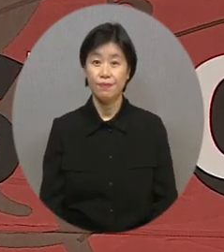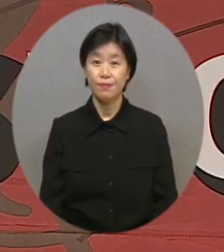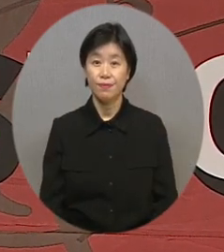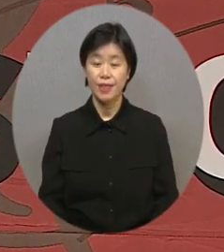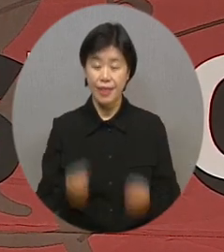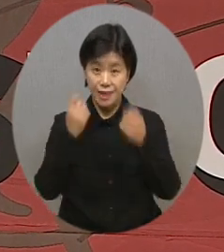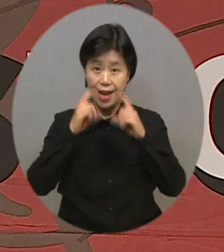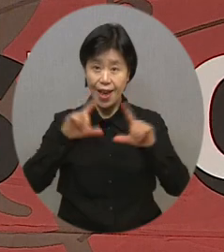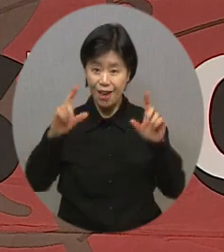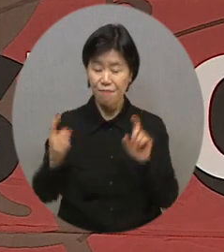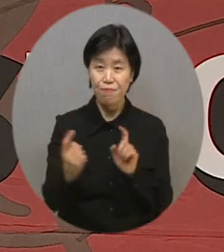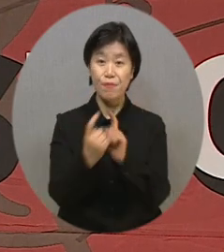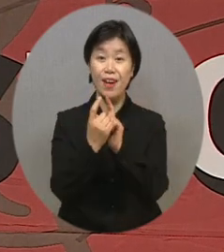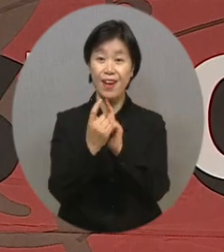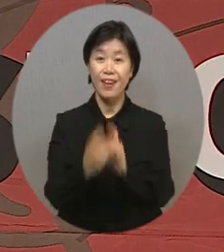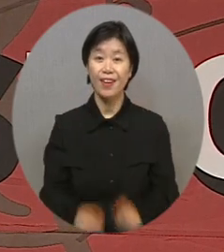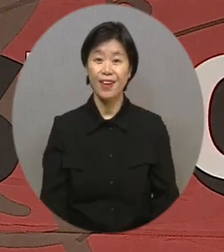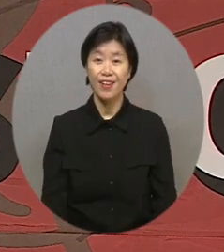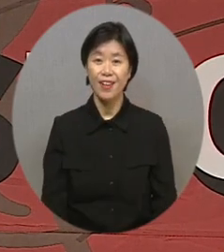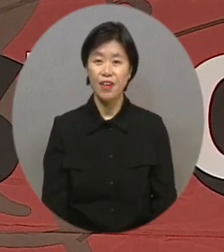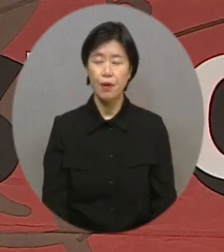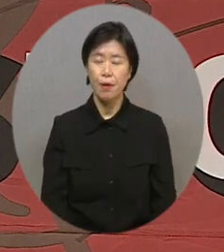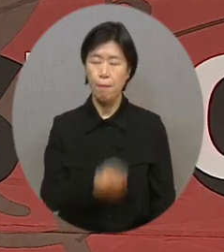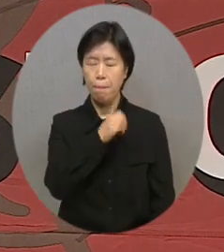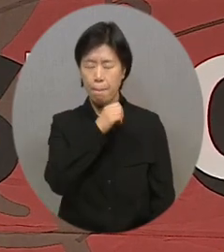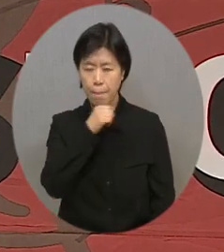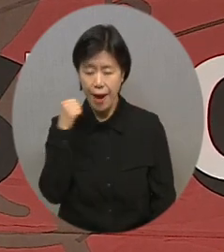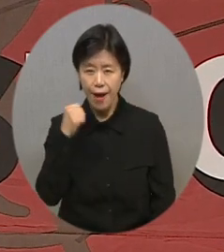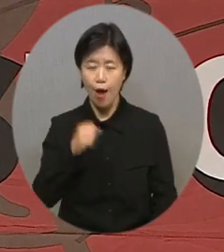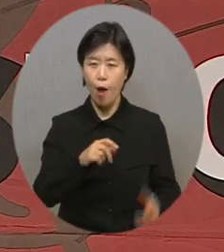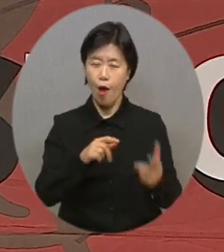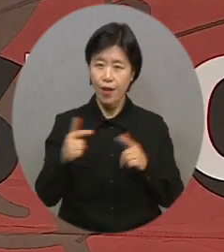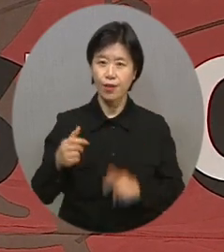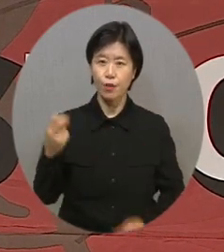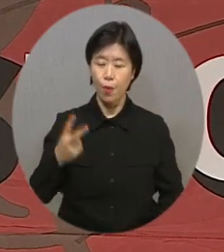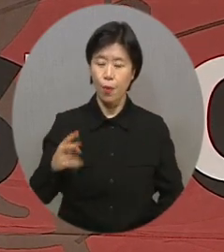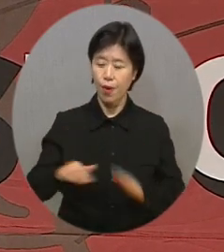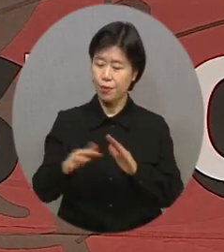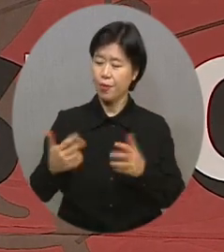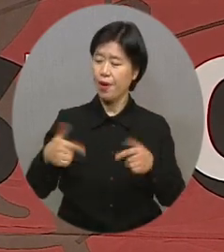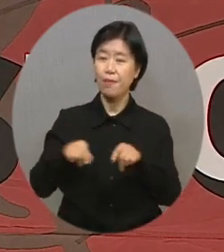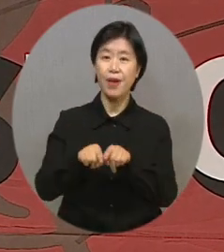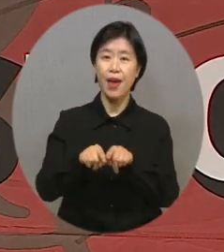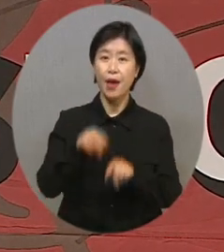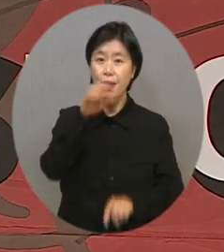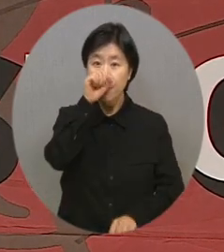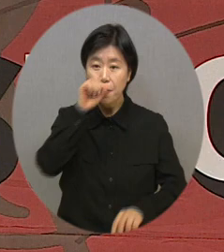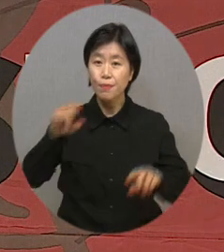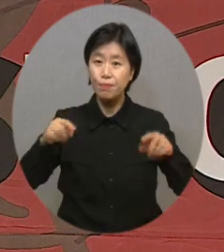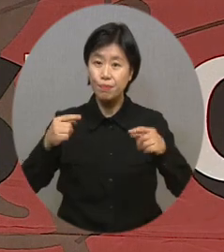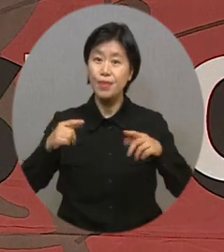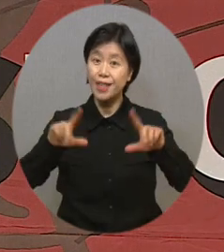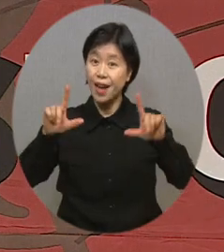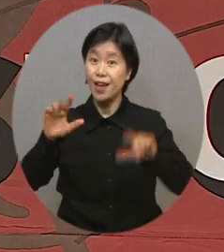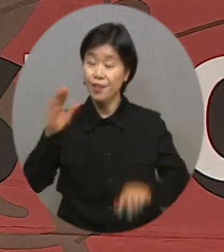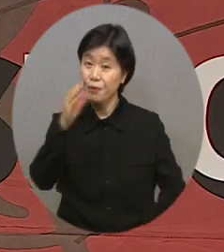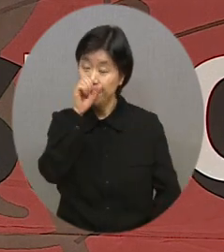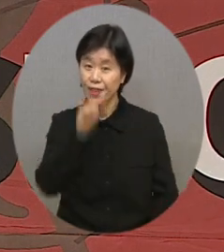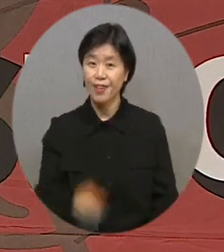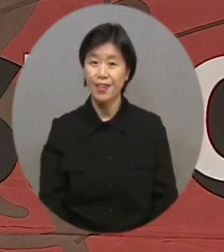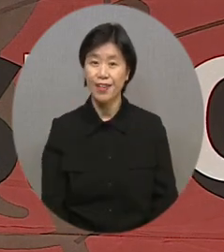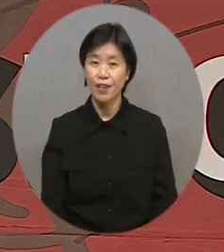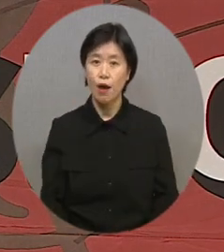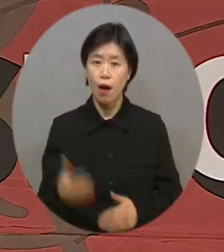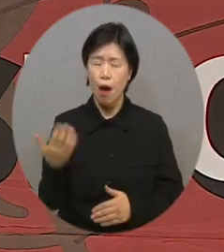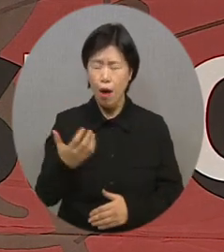새해를 맞이해서 맛있는 음식과 가족들과 같이 편안한 명절 되시길 바라겠습니다. 그리고 꼭